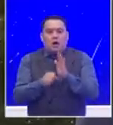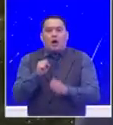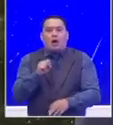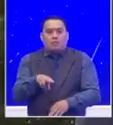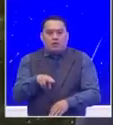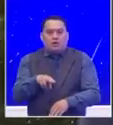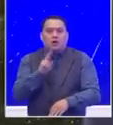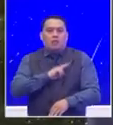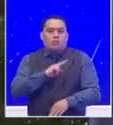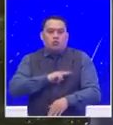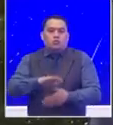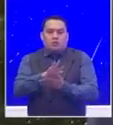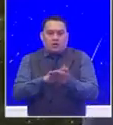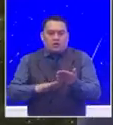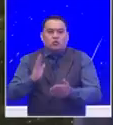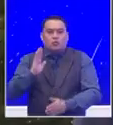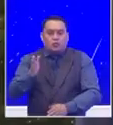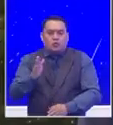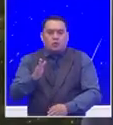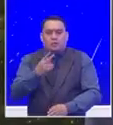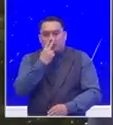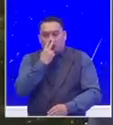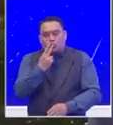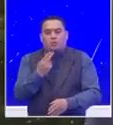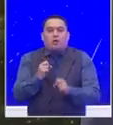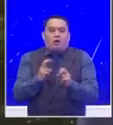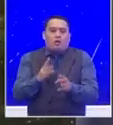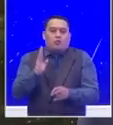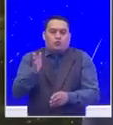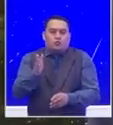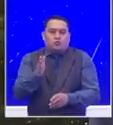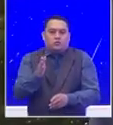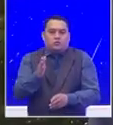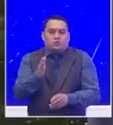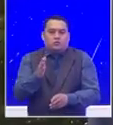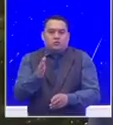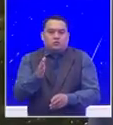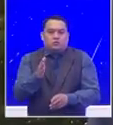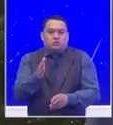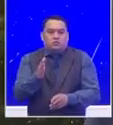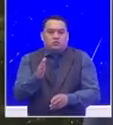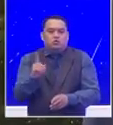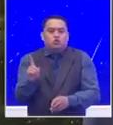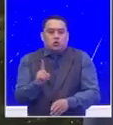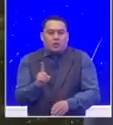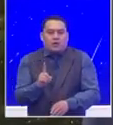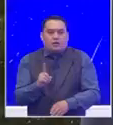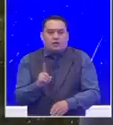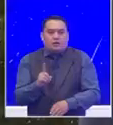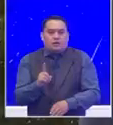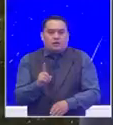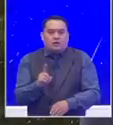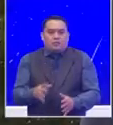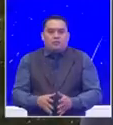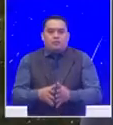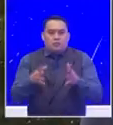апреля работа будет продолжена, а там посмотрим, как это пойдет. Но здесь задача, чтобы как